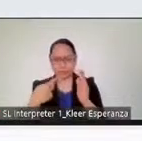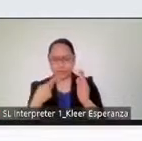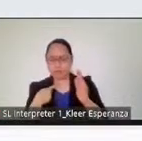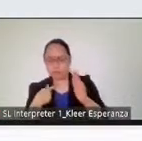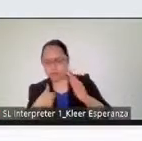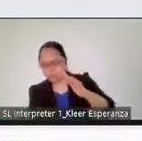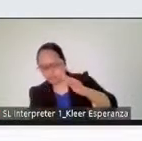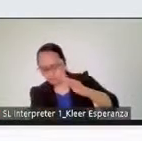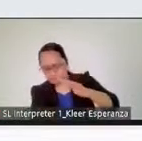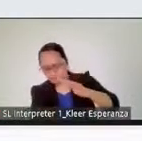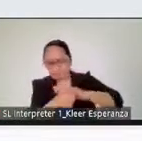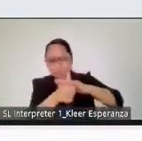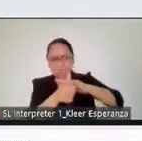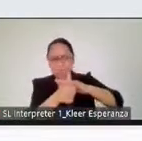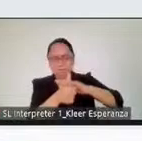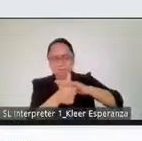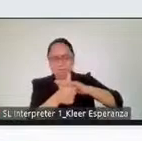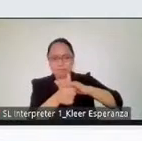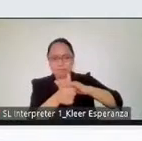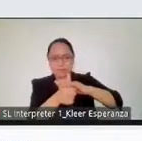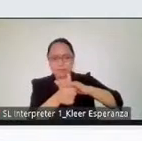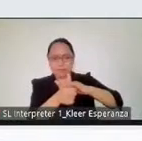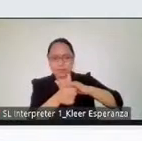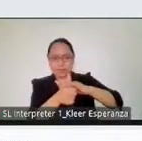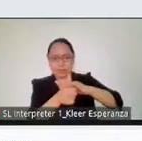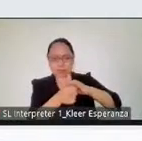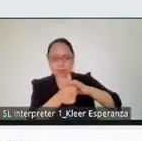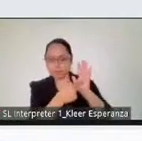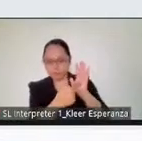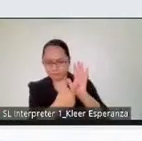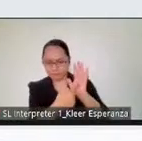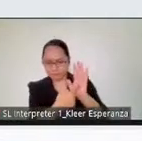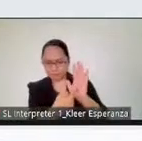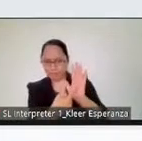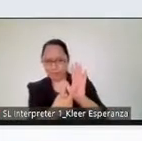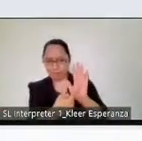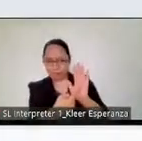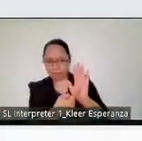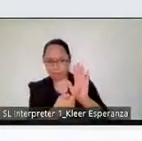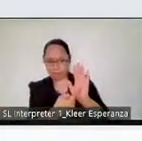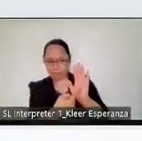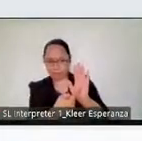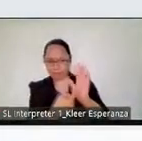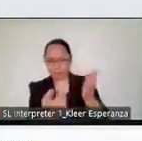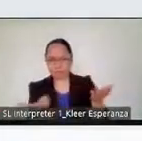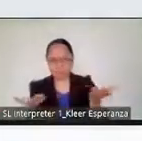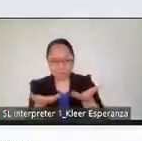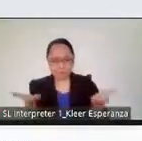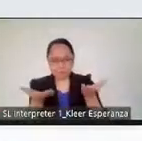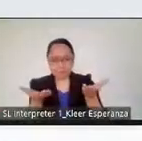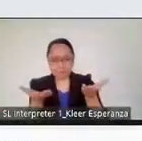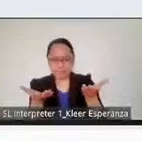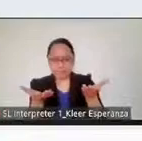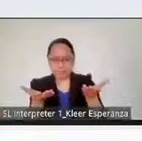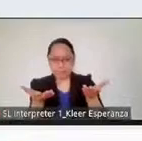iti ay pulikin kaan na widan. Ana ununig nga. Intay